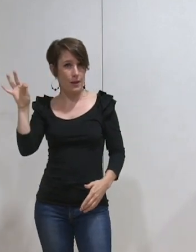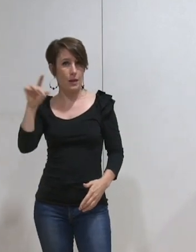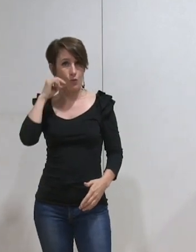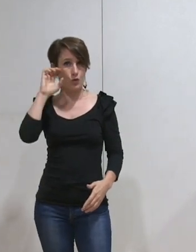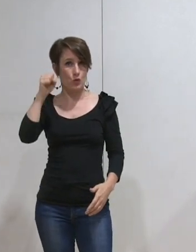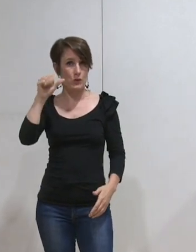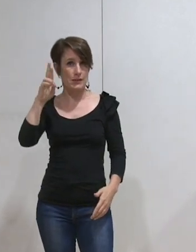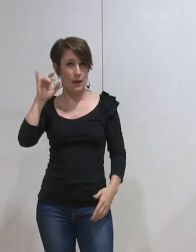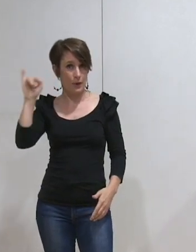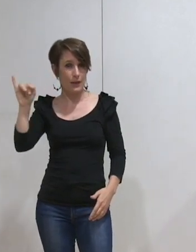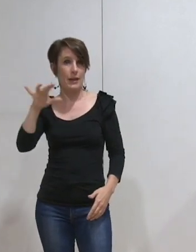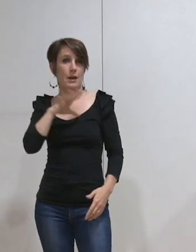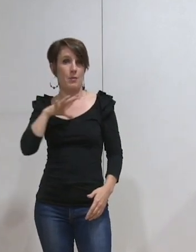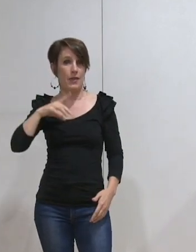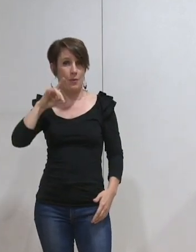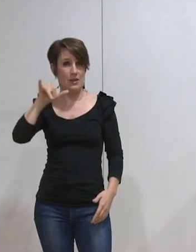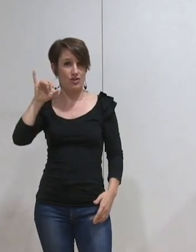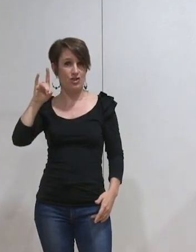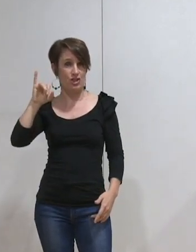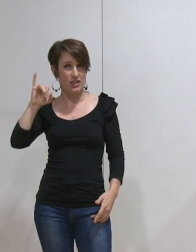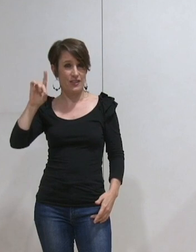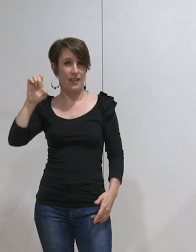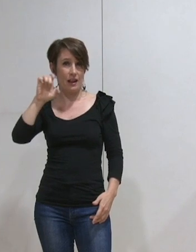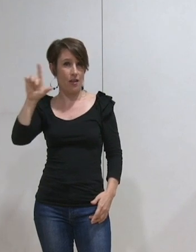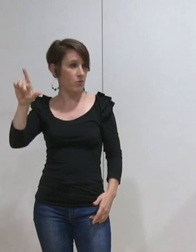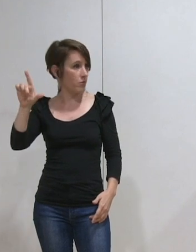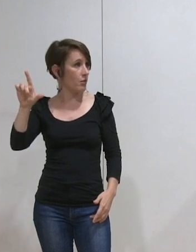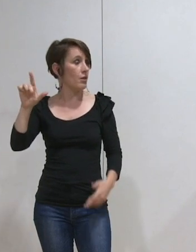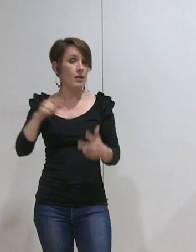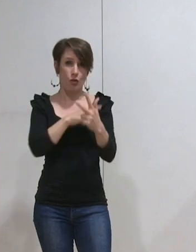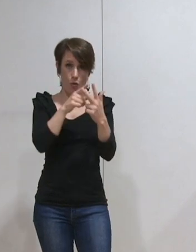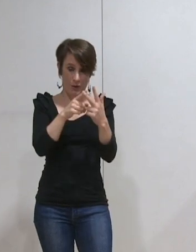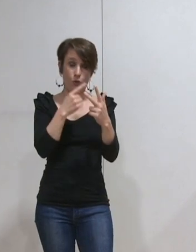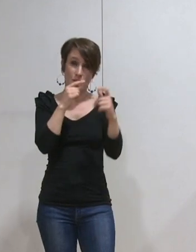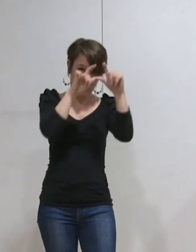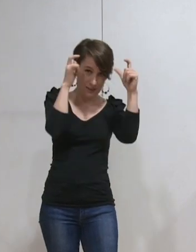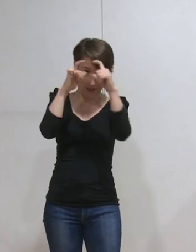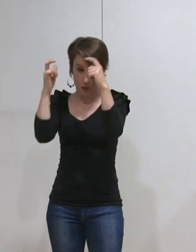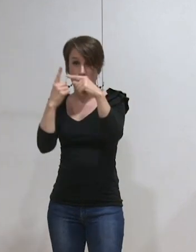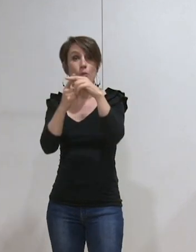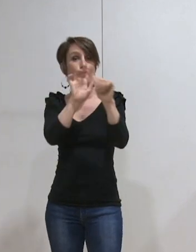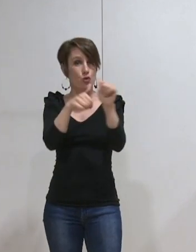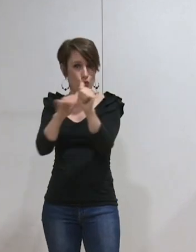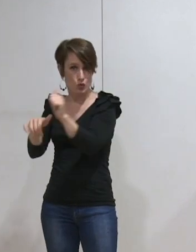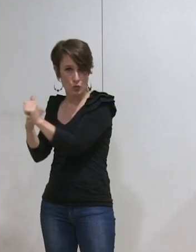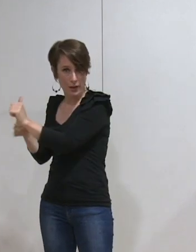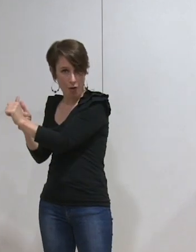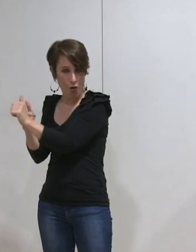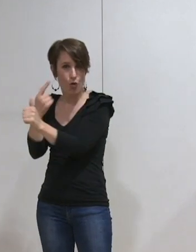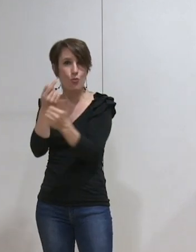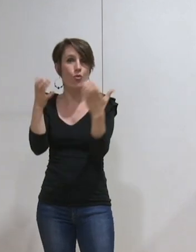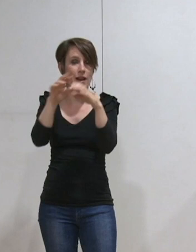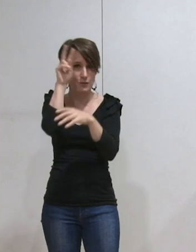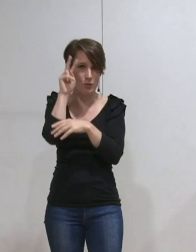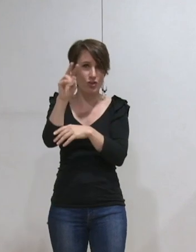pour ces trois représentants il nous faut également désigner un membre titulaire et un membre suppléant pour l'assemblé générale de